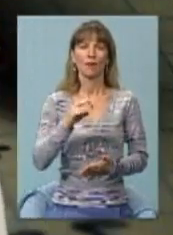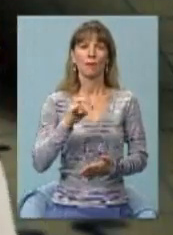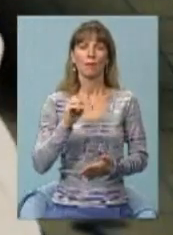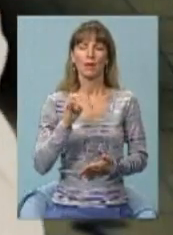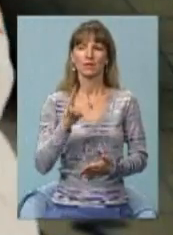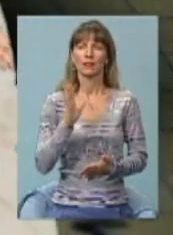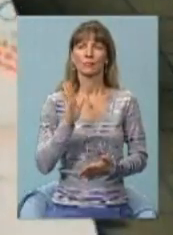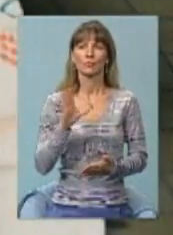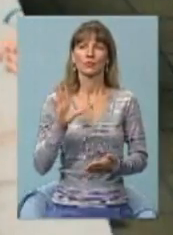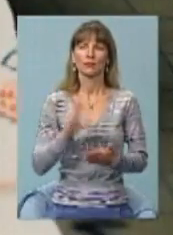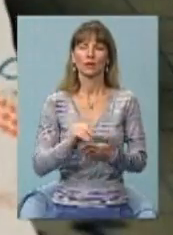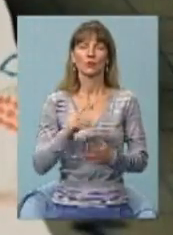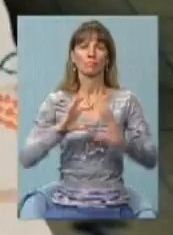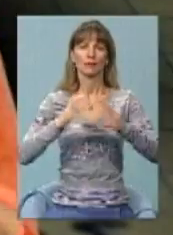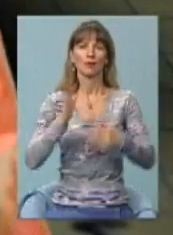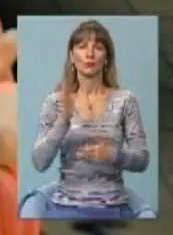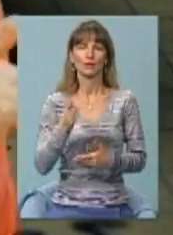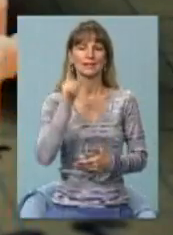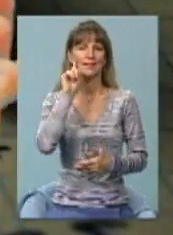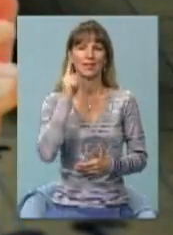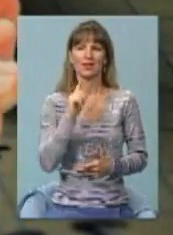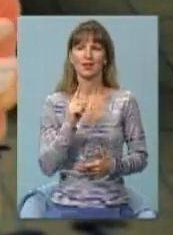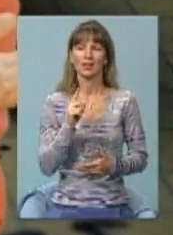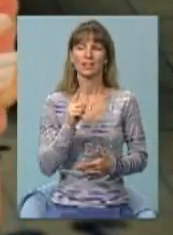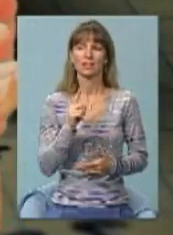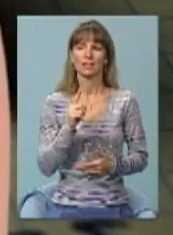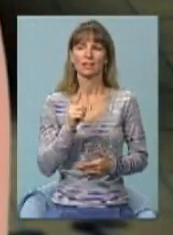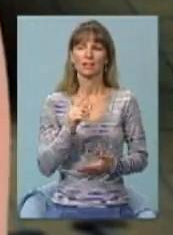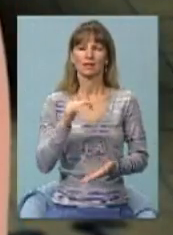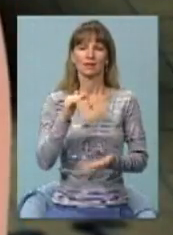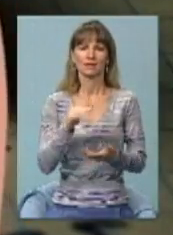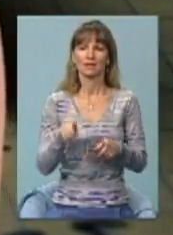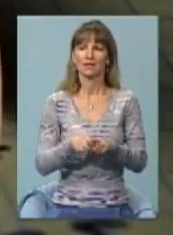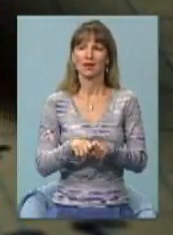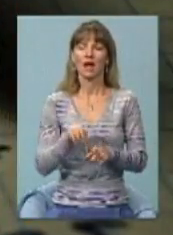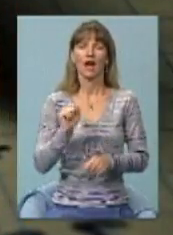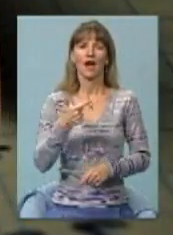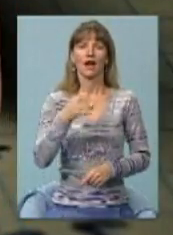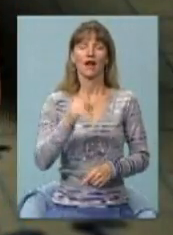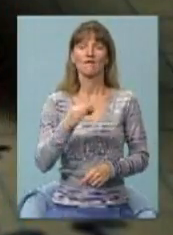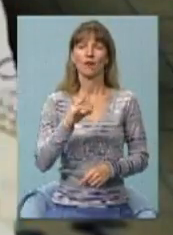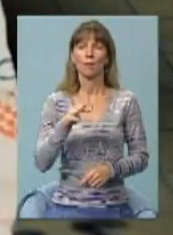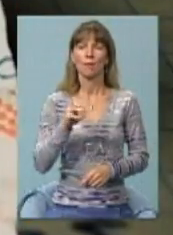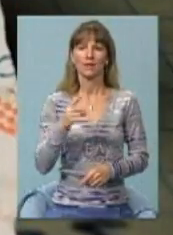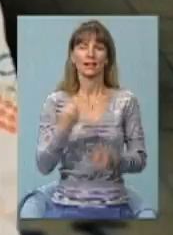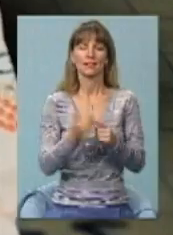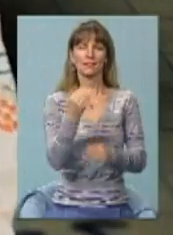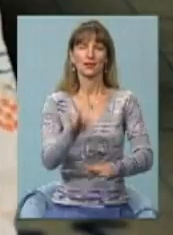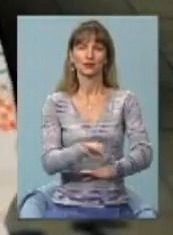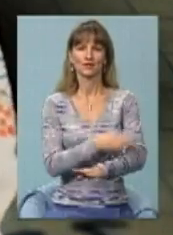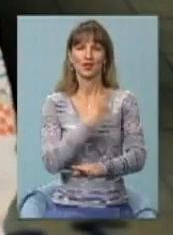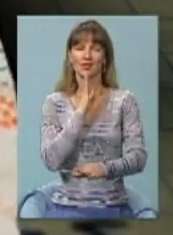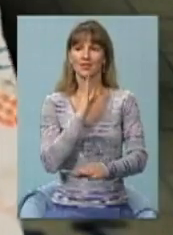разрисовывать, наша планета вообще будет цветная. Графоманы такие. А графоманка – это его жена. Надо по